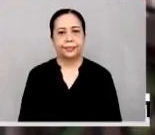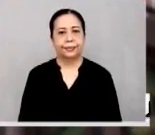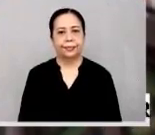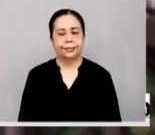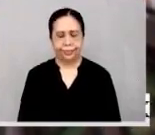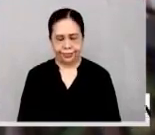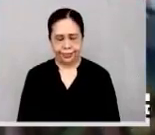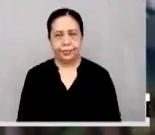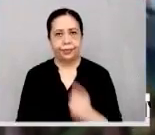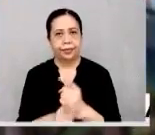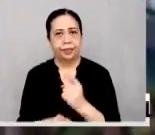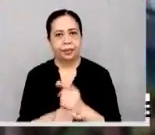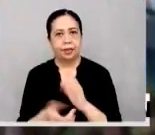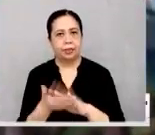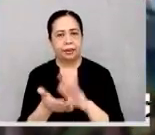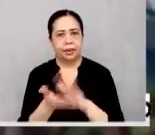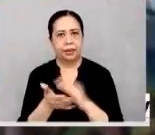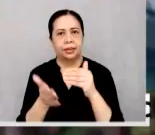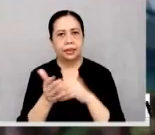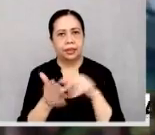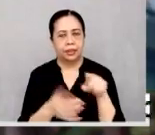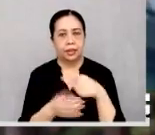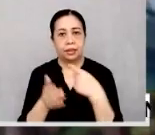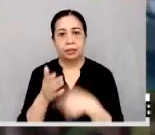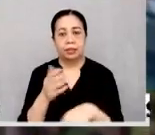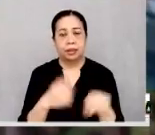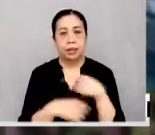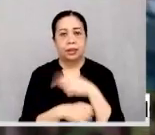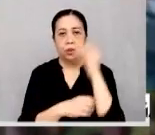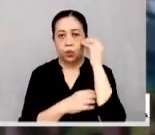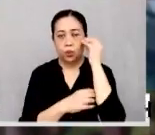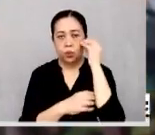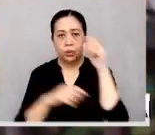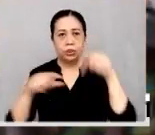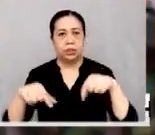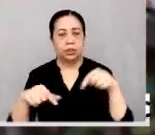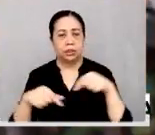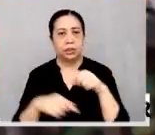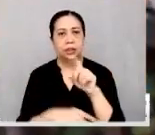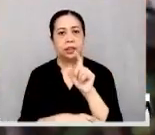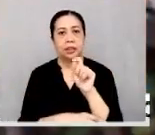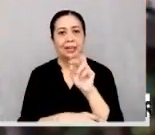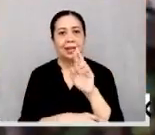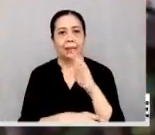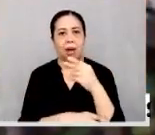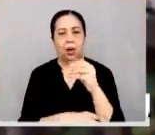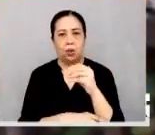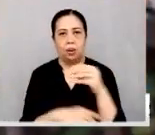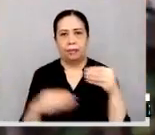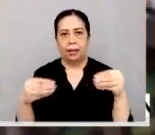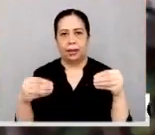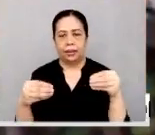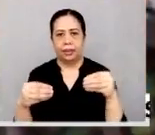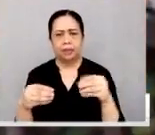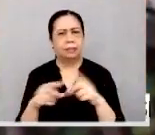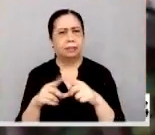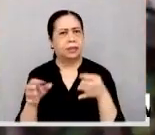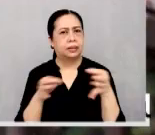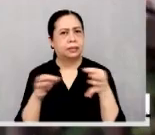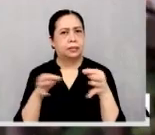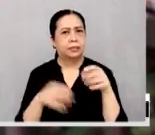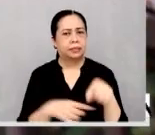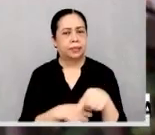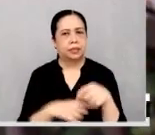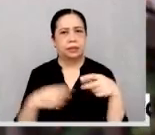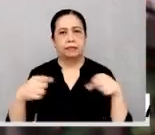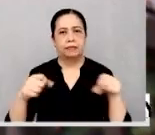Yes, Jess, nagmamahal nga ulit yung presyo ng sibuyas dito sa trabaho market sa ilang mga tindahan. Pero paliwanag ng mga